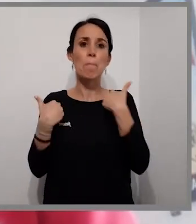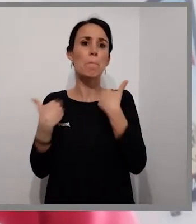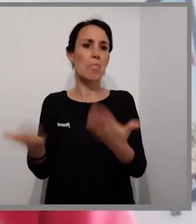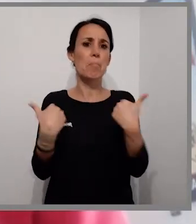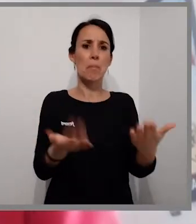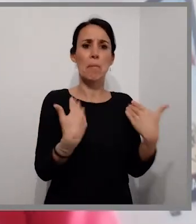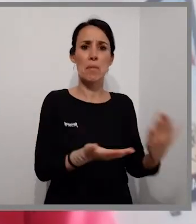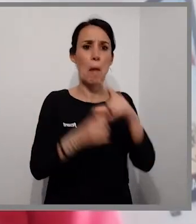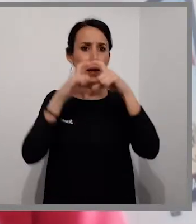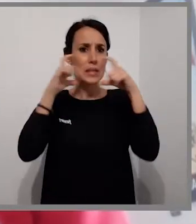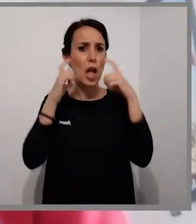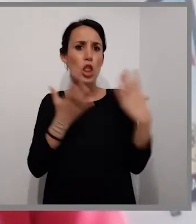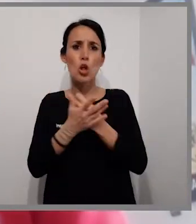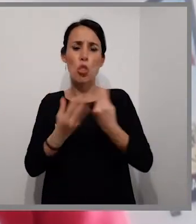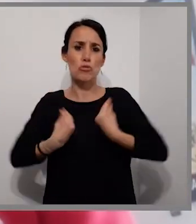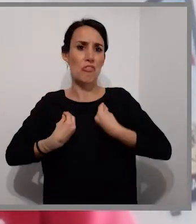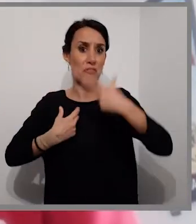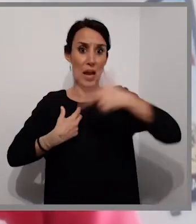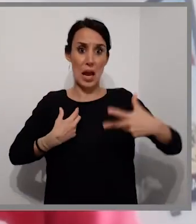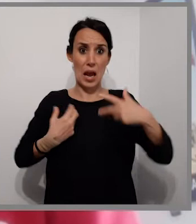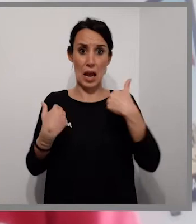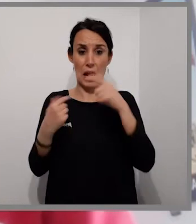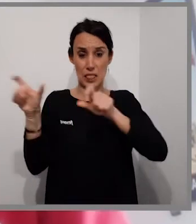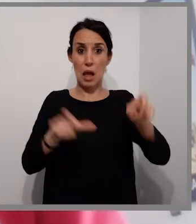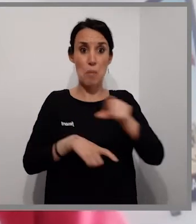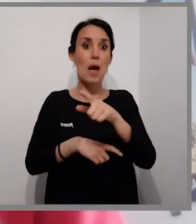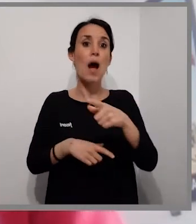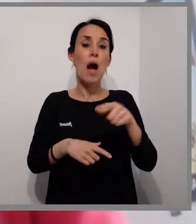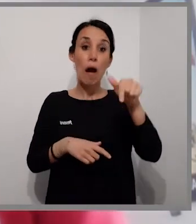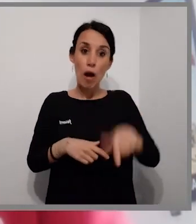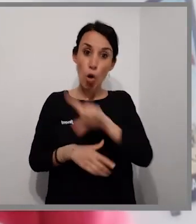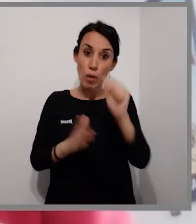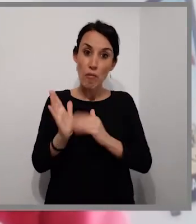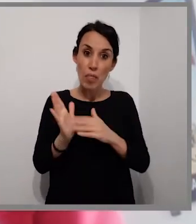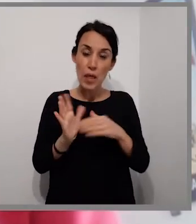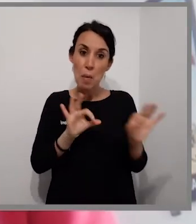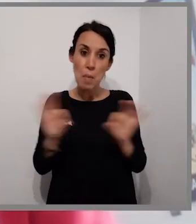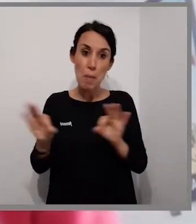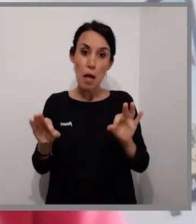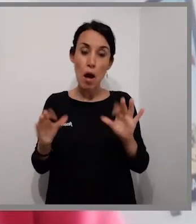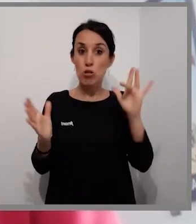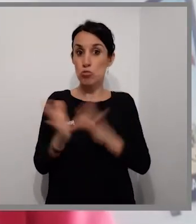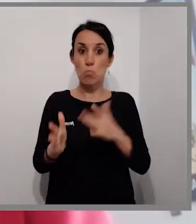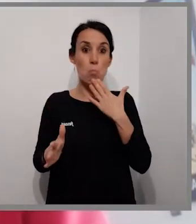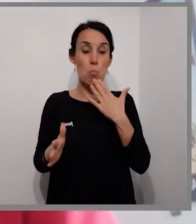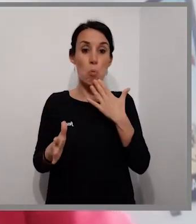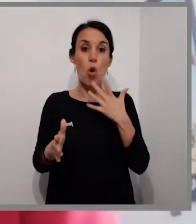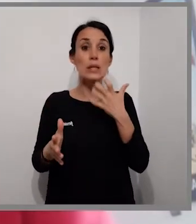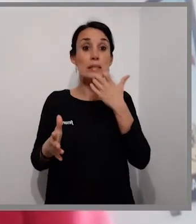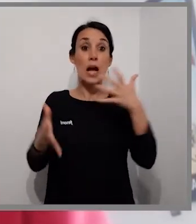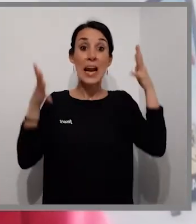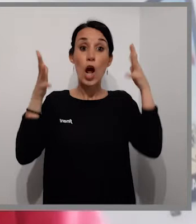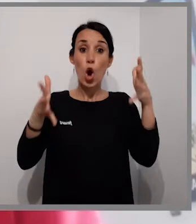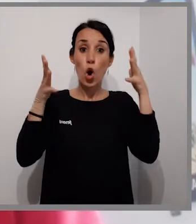regalar mascaretes a tota la seva població. Volia preguntar si la Comunitat Valenciana està preparada per el cas en què